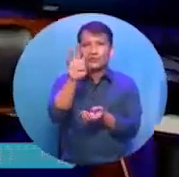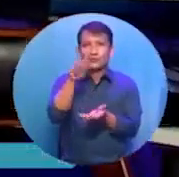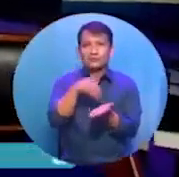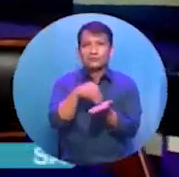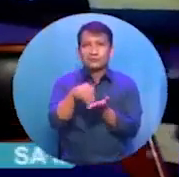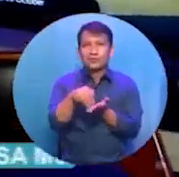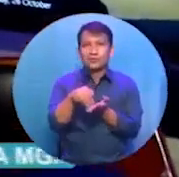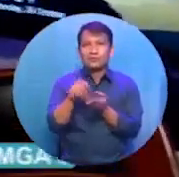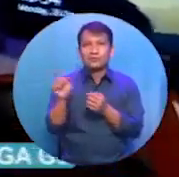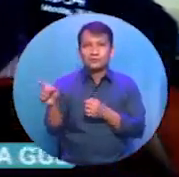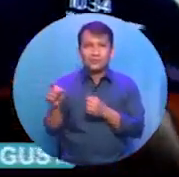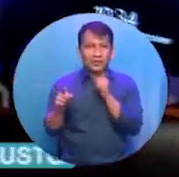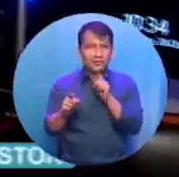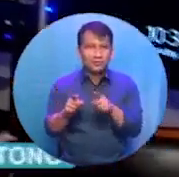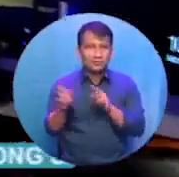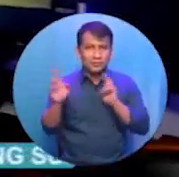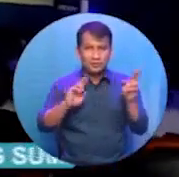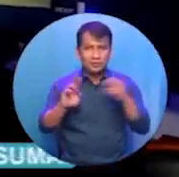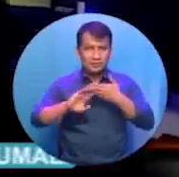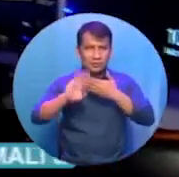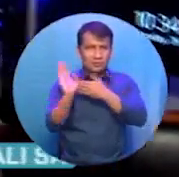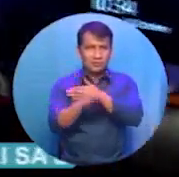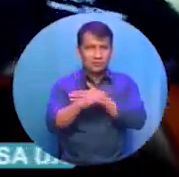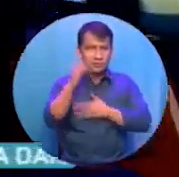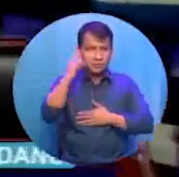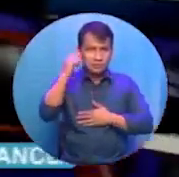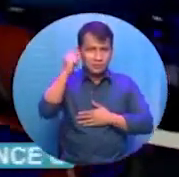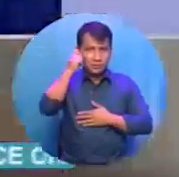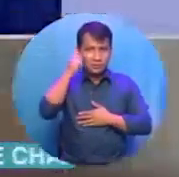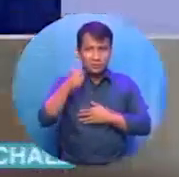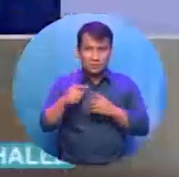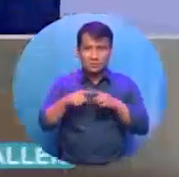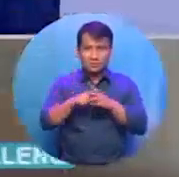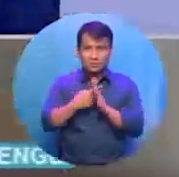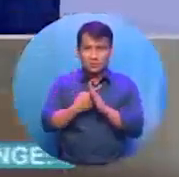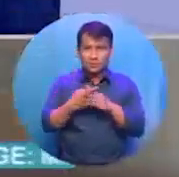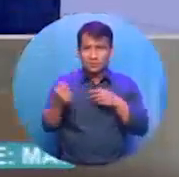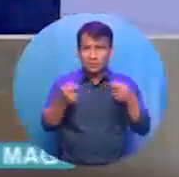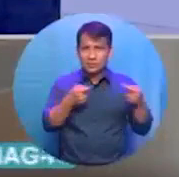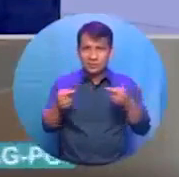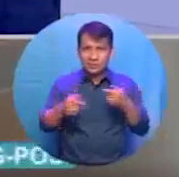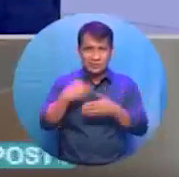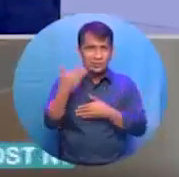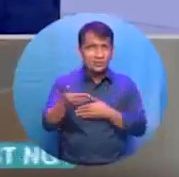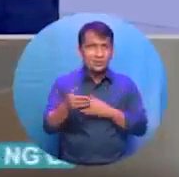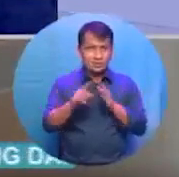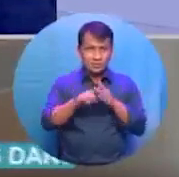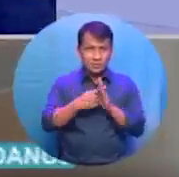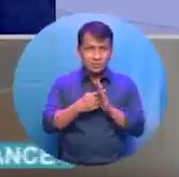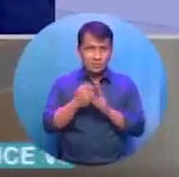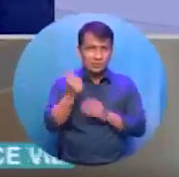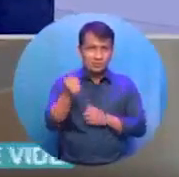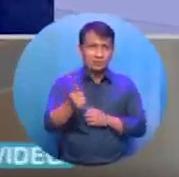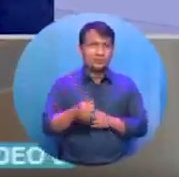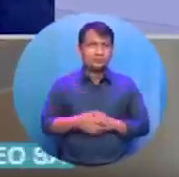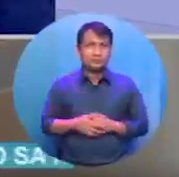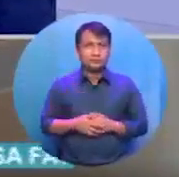million subscribers. At balik na sa loob, Idol, bakbakan na at bumabagyo ngayon. Empisan na,